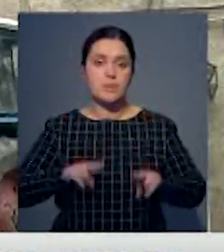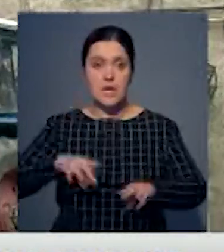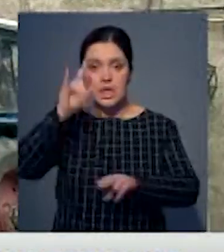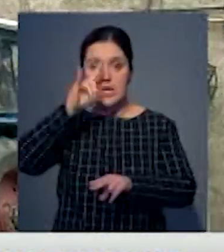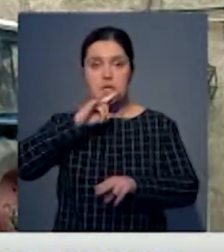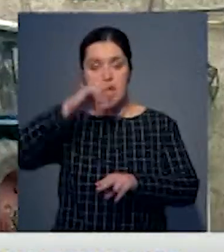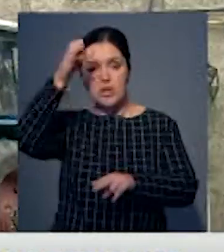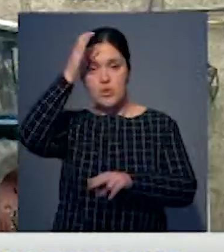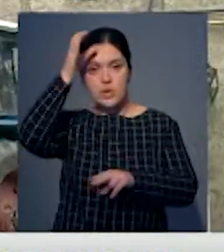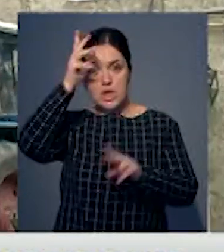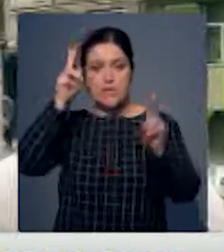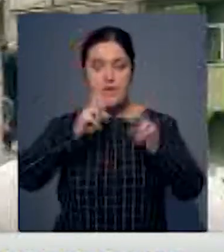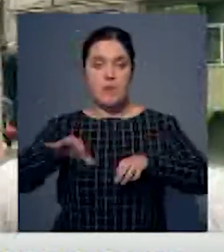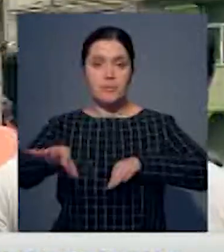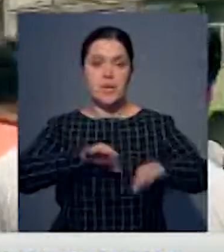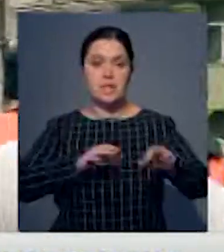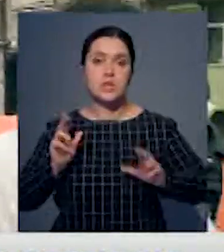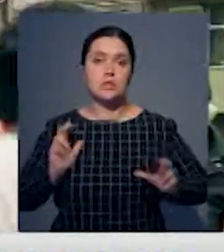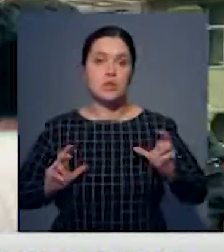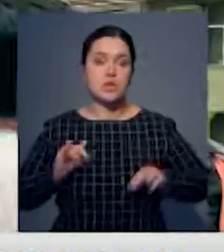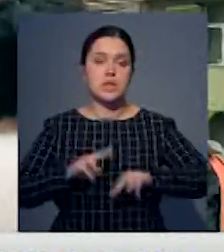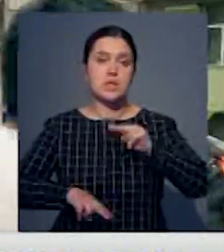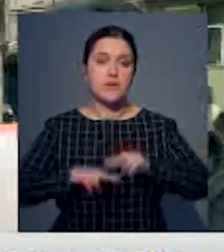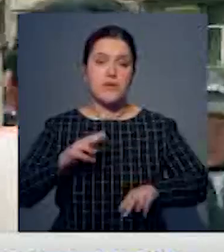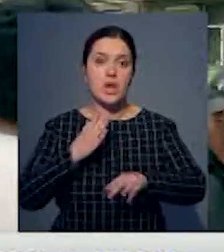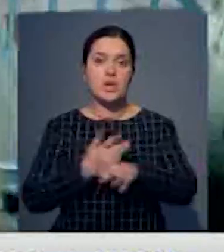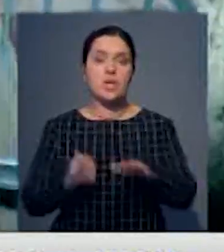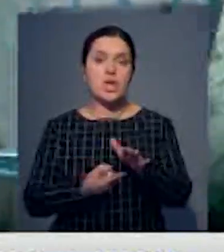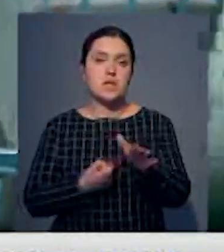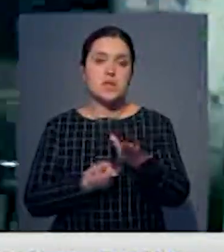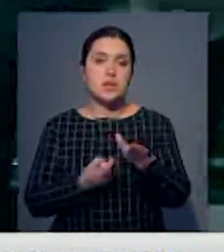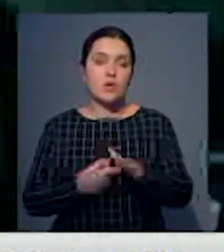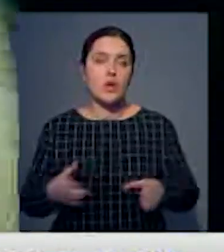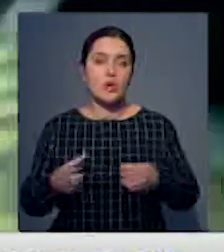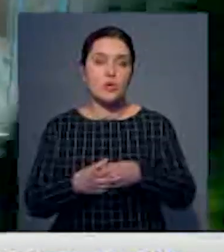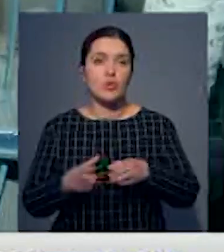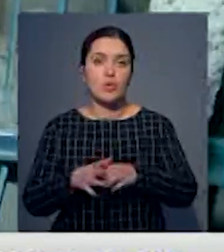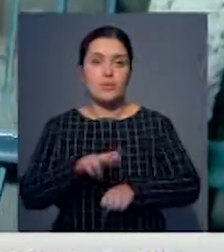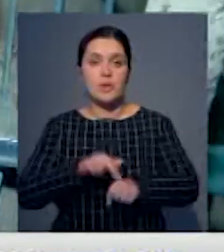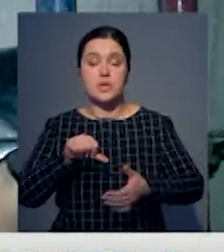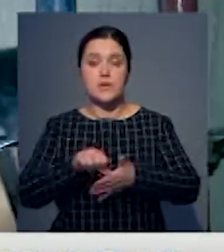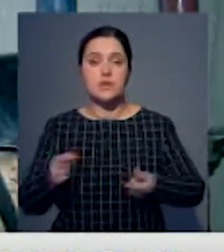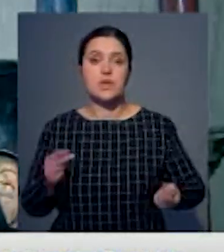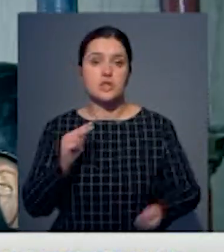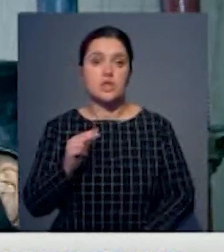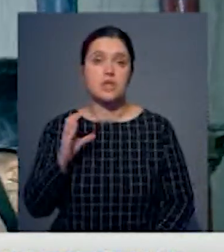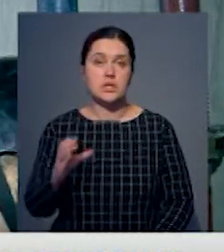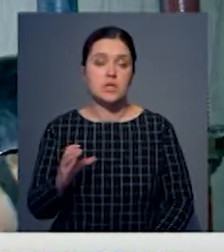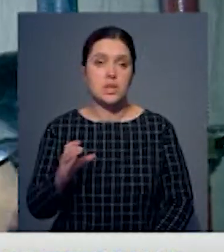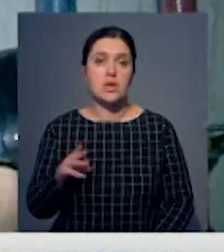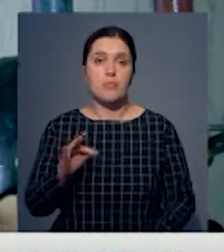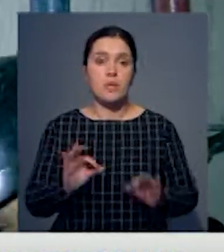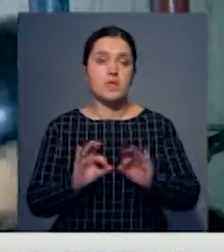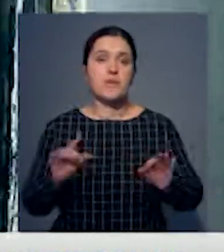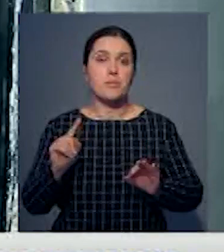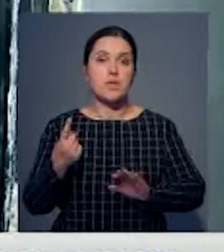работают специалисты Казахского научно-исследовательского и проектного института строительства и архитектуры, следственно-оперативная группа и представители департамента